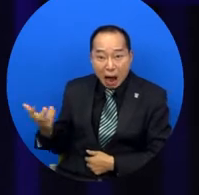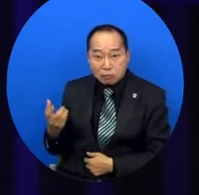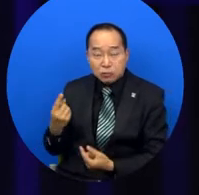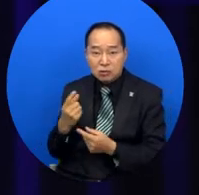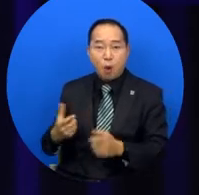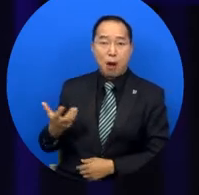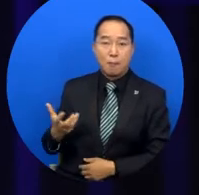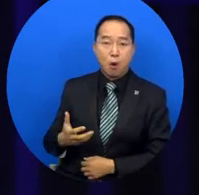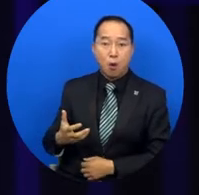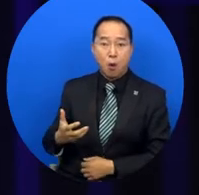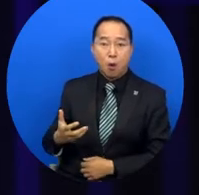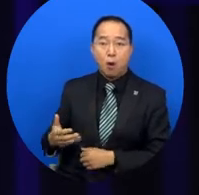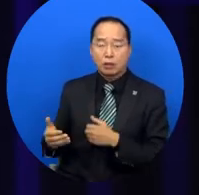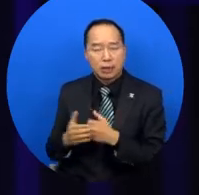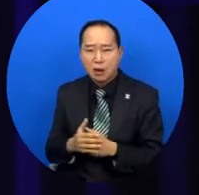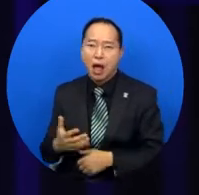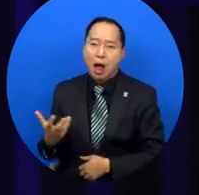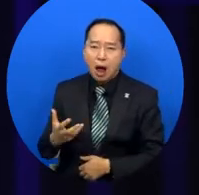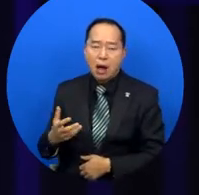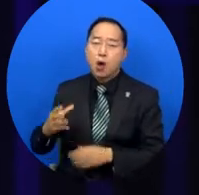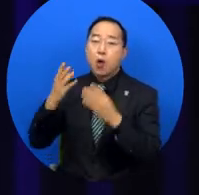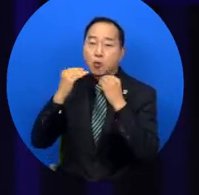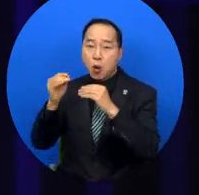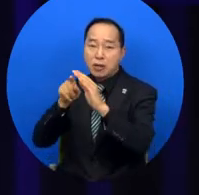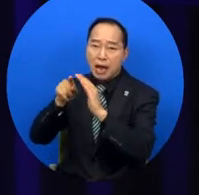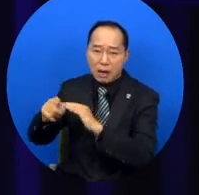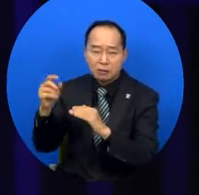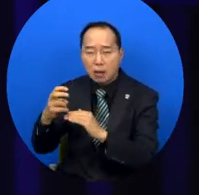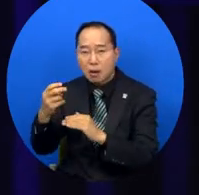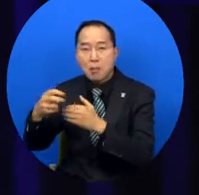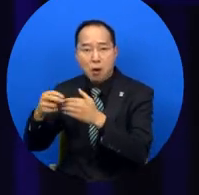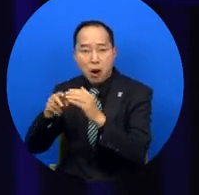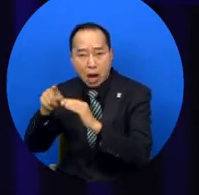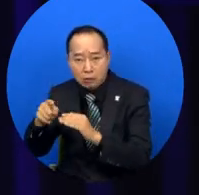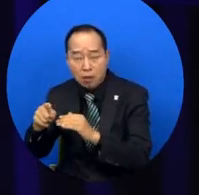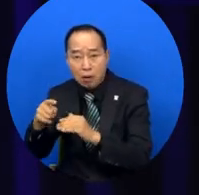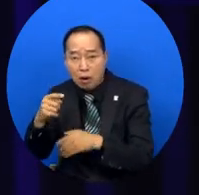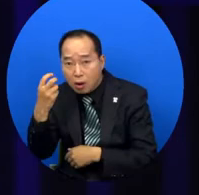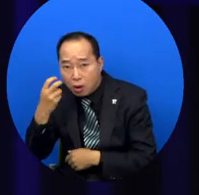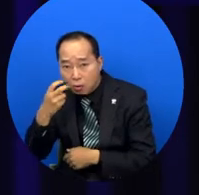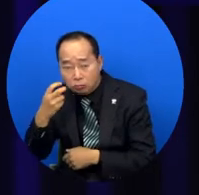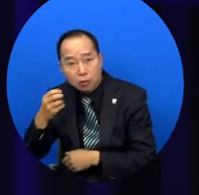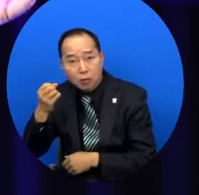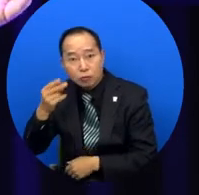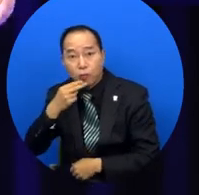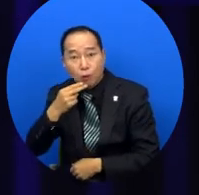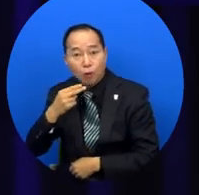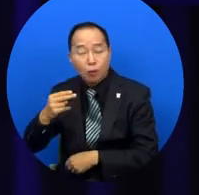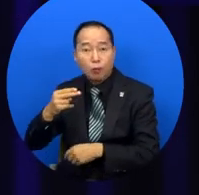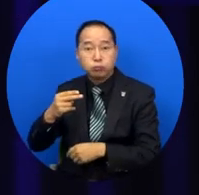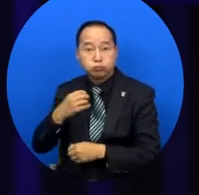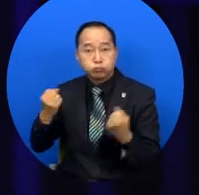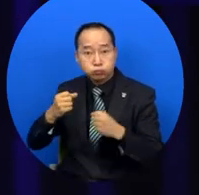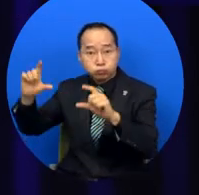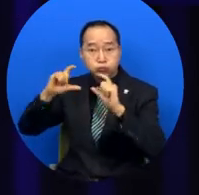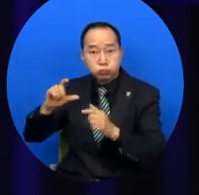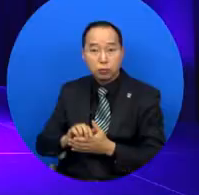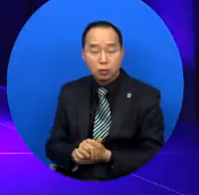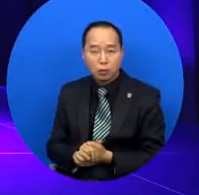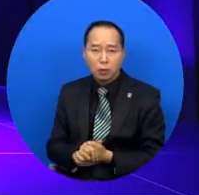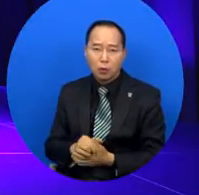큰 심각한 일이 있구나 하고 응급실에 갔거든요. 사터데이, 토요일에. 근데 또 괜찮대. 이런 일이 몇 개월이